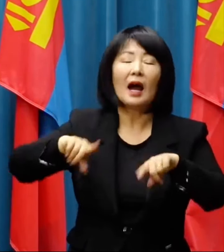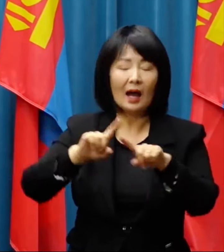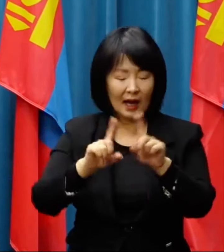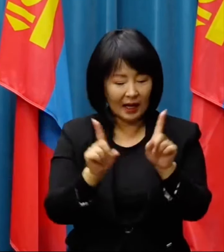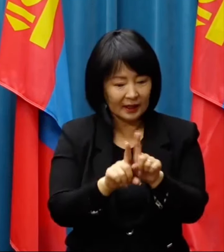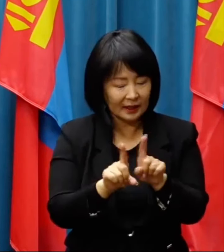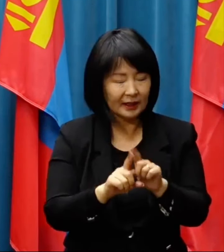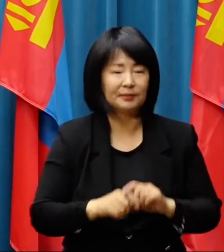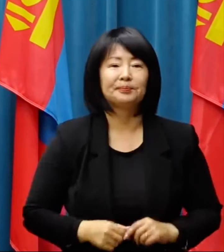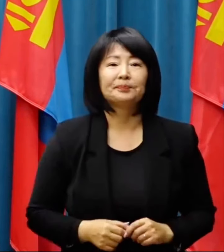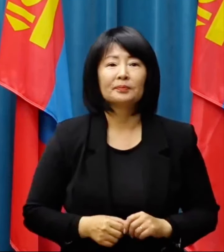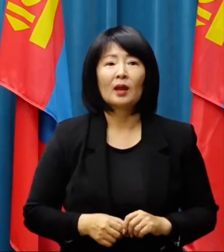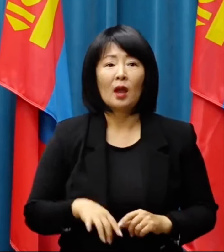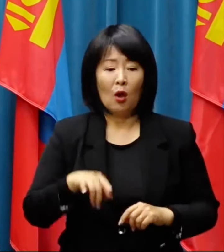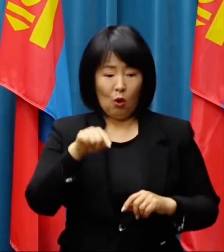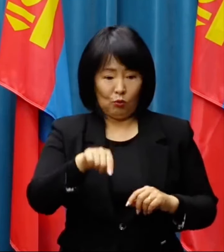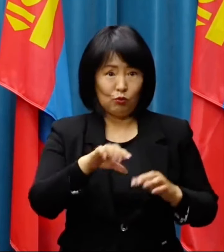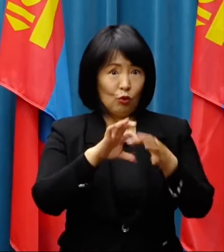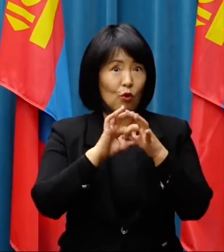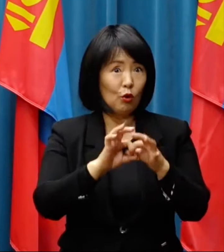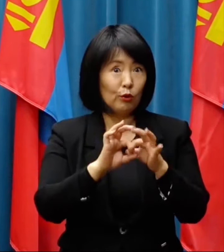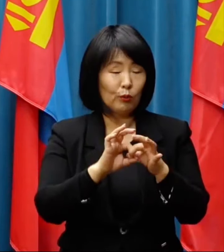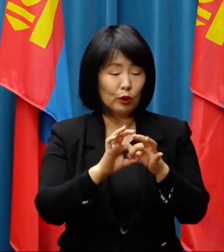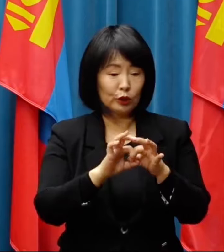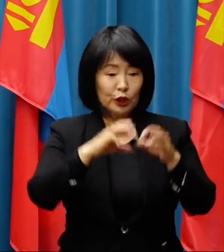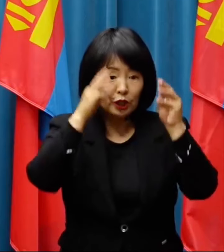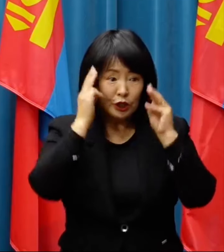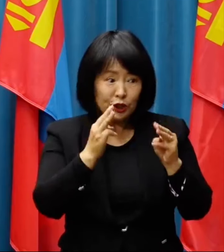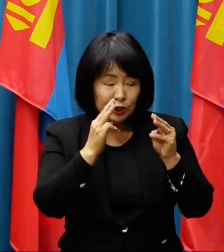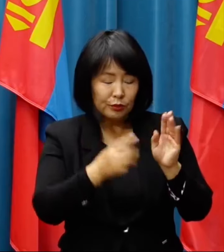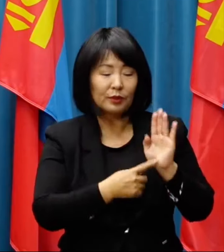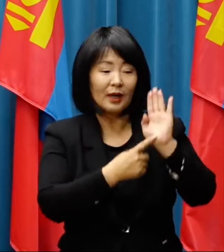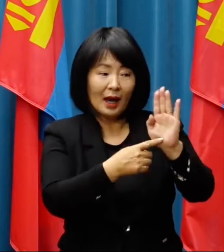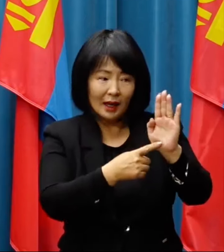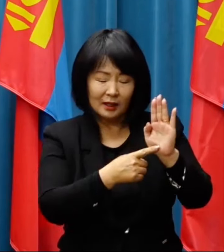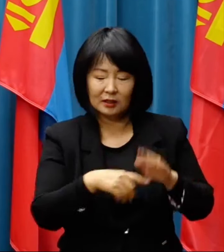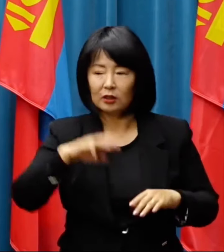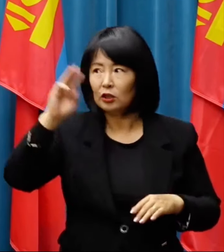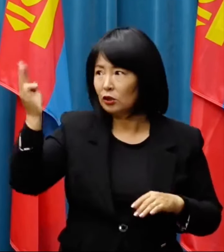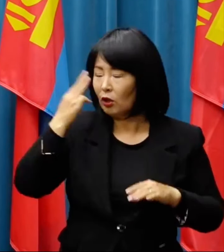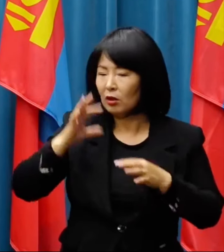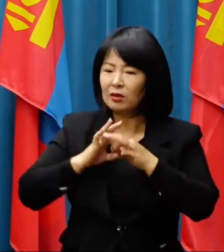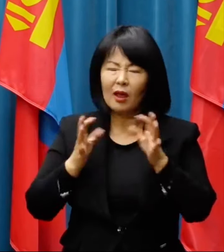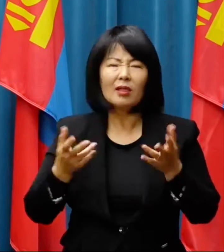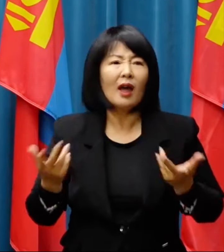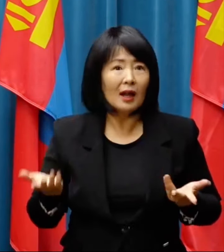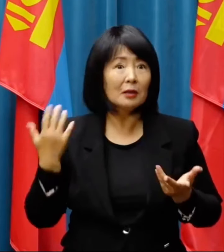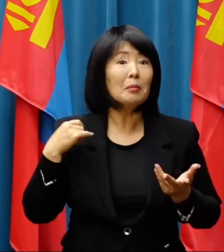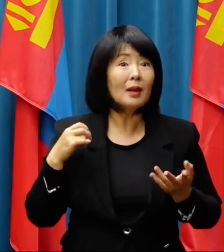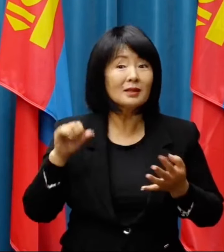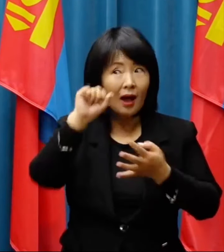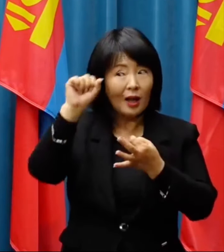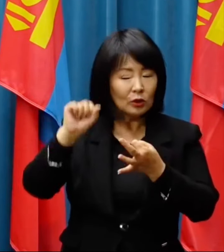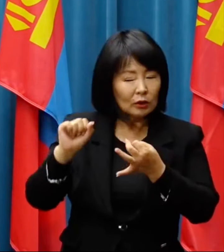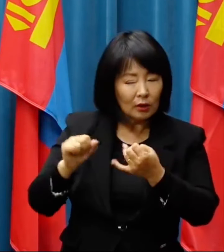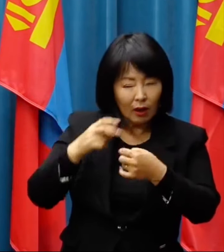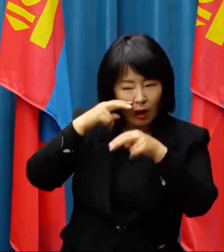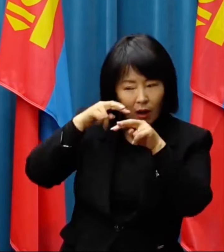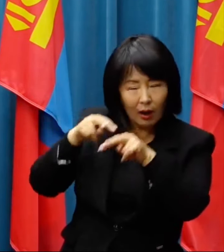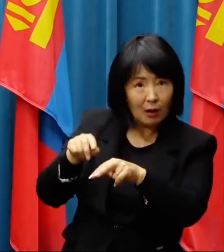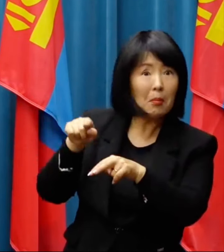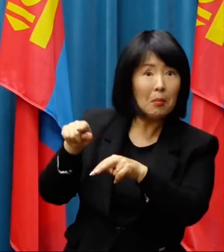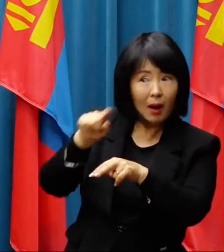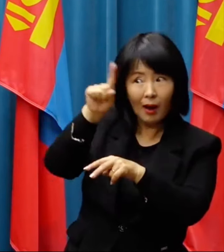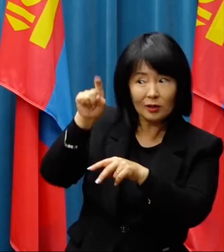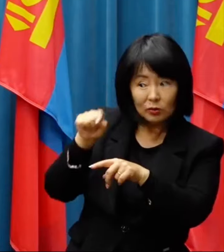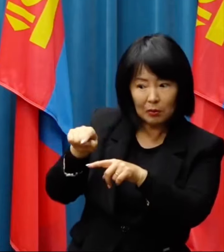ийм хамааралтай одоо шийдвэрүүд гардаг, ил тод нээлттэй байдал алдагдсан гэдэг ийм асуудлууд үүссэн, үйл ажиллагааны